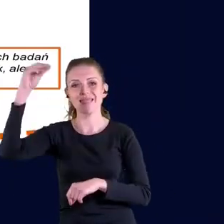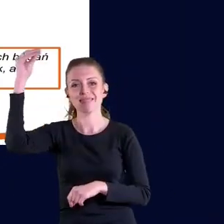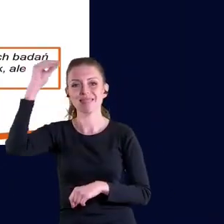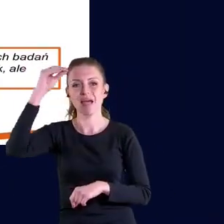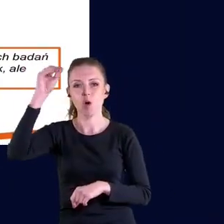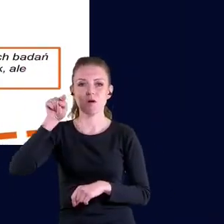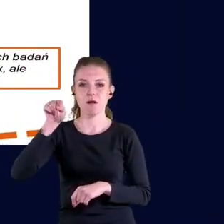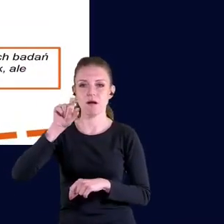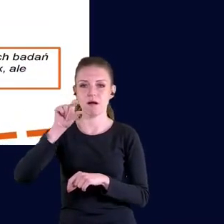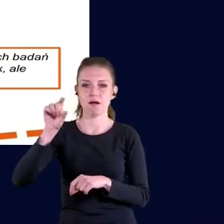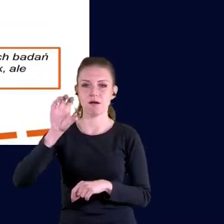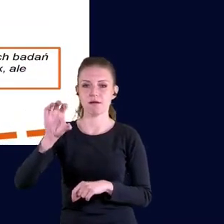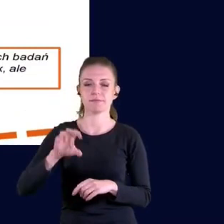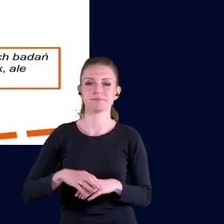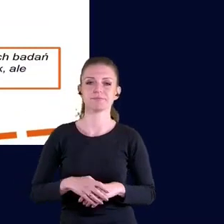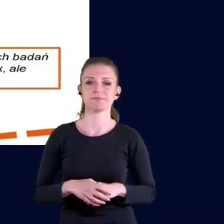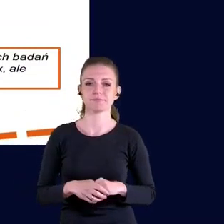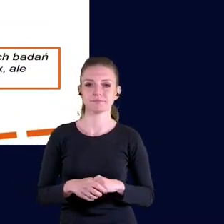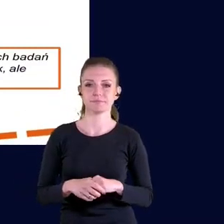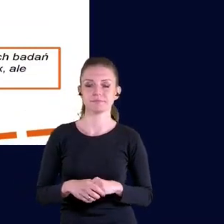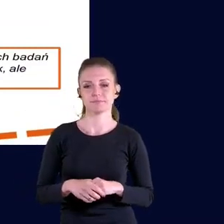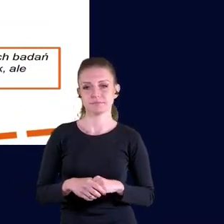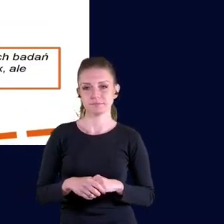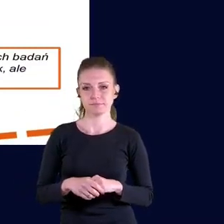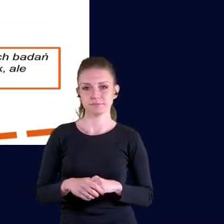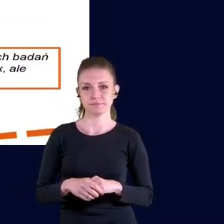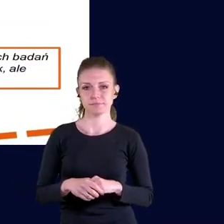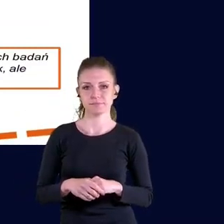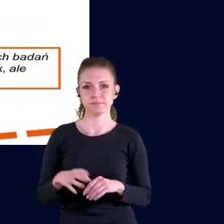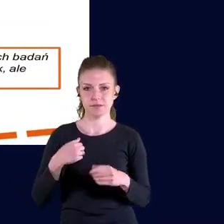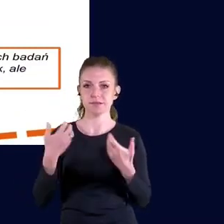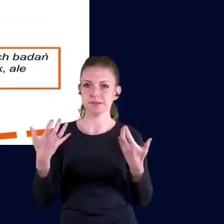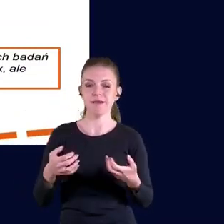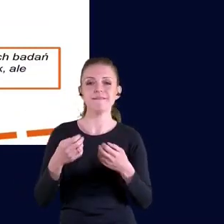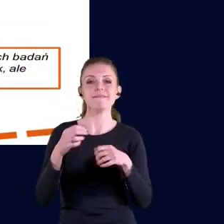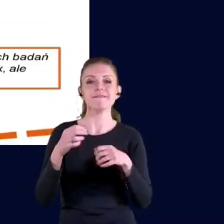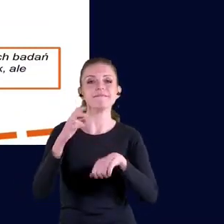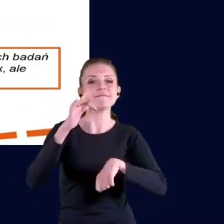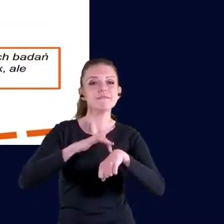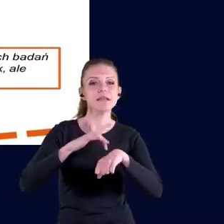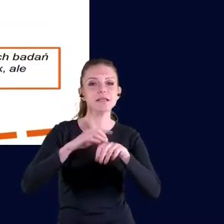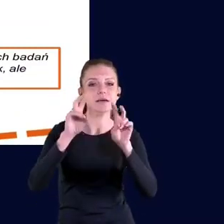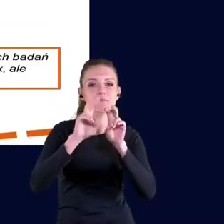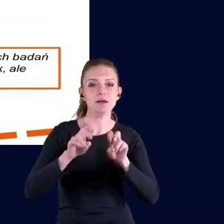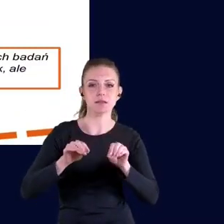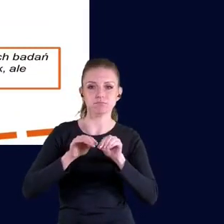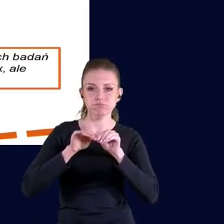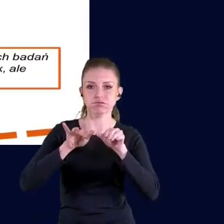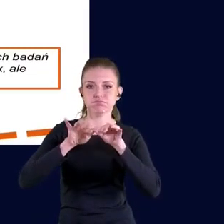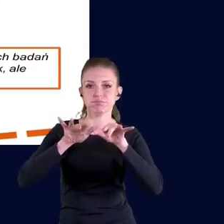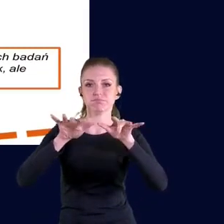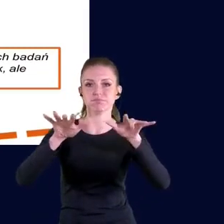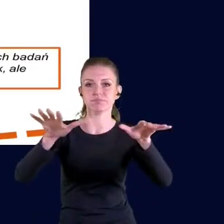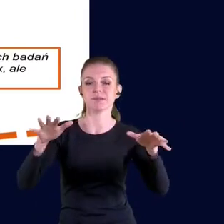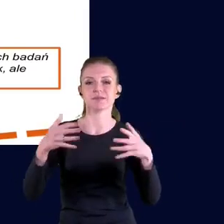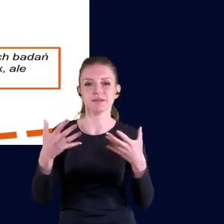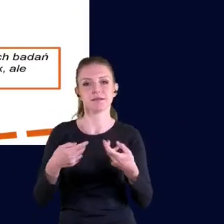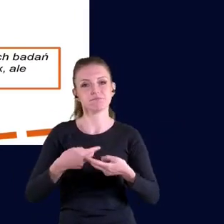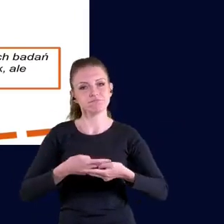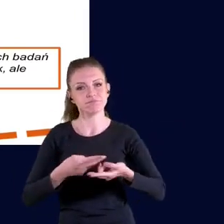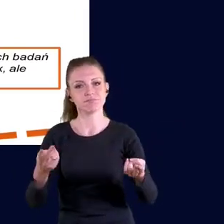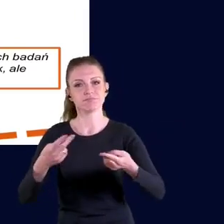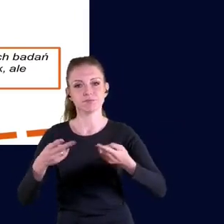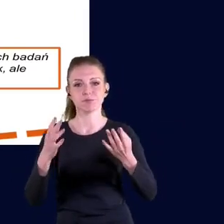pomimo że upowszechnianie wyników badań udostępnianie publikacji naukowych jest coraz łatwiej transporcie